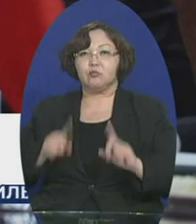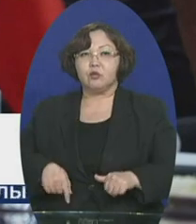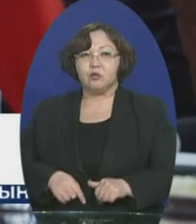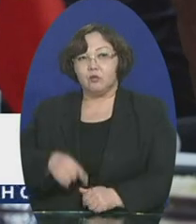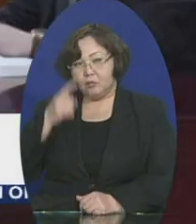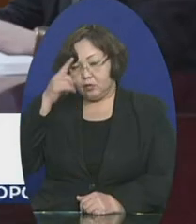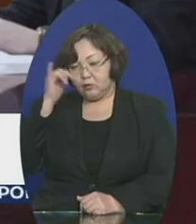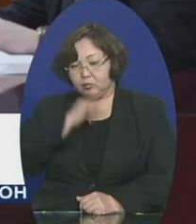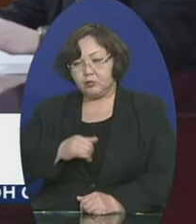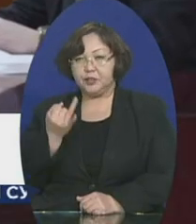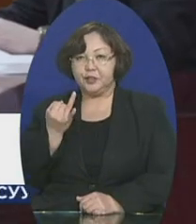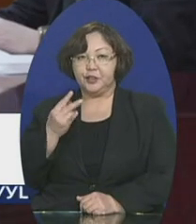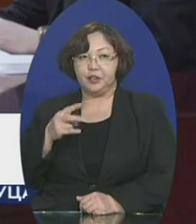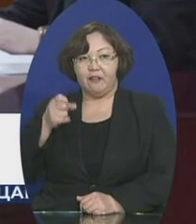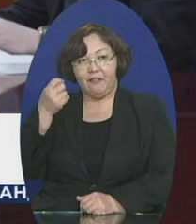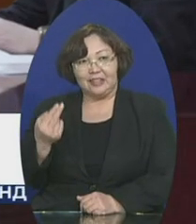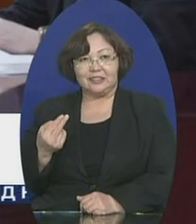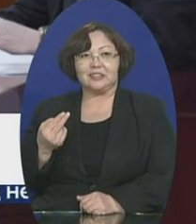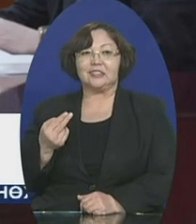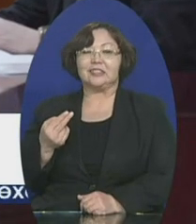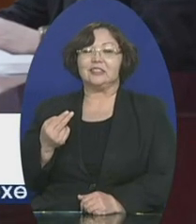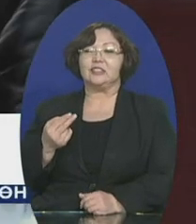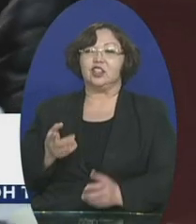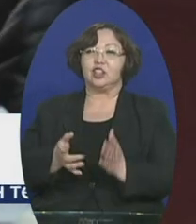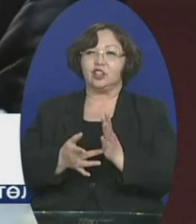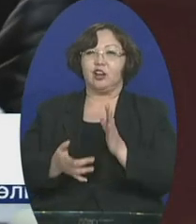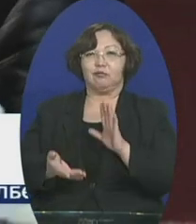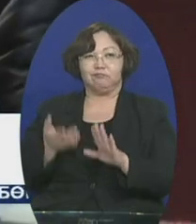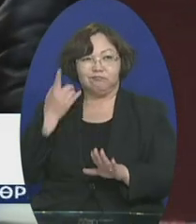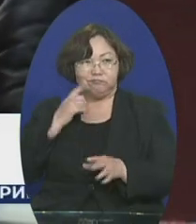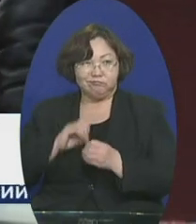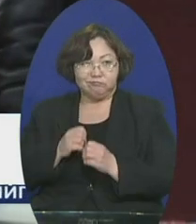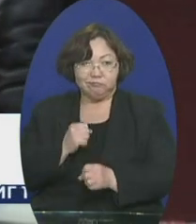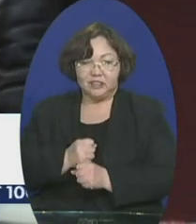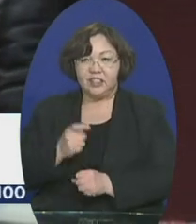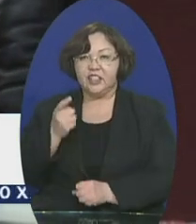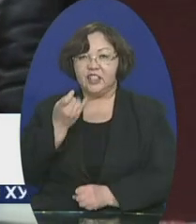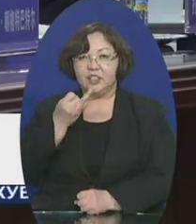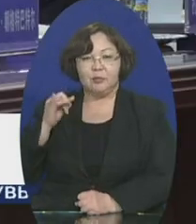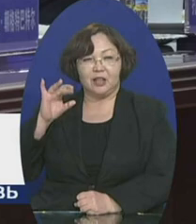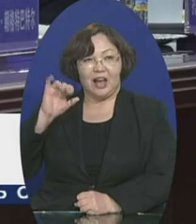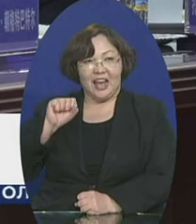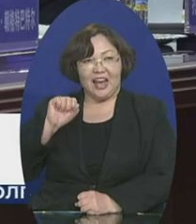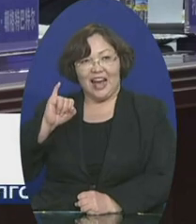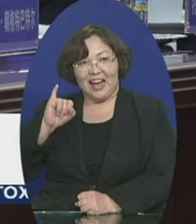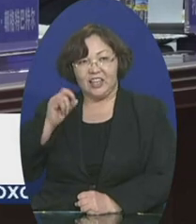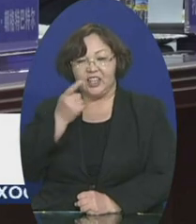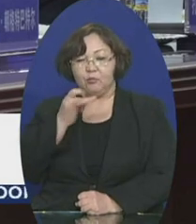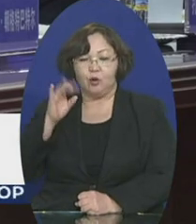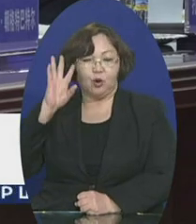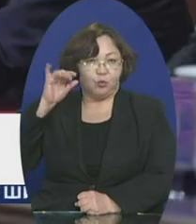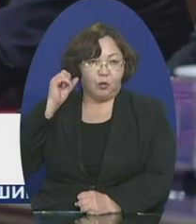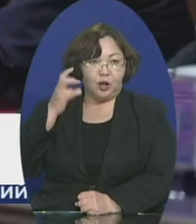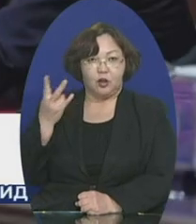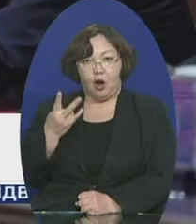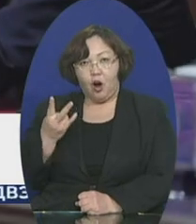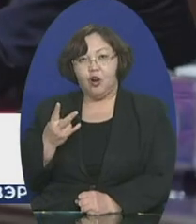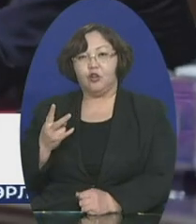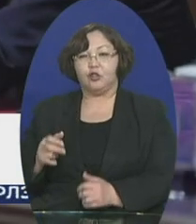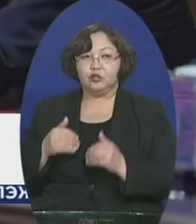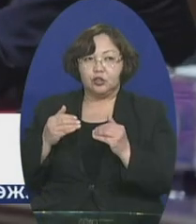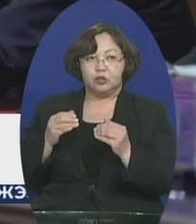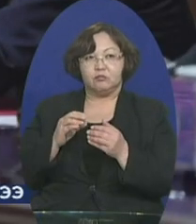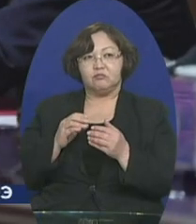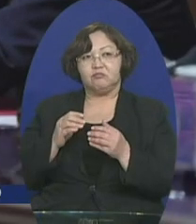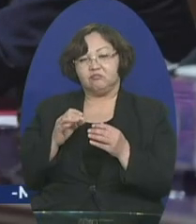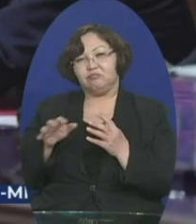инновац, хиймэл оюун ухаан, технологид тулгуурласан ногоон эдийн засаг, захин эдийн засгийг хөгжүүлэхэд дэлгүүр хамтран ажиллах хүсэлтэй байгаагаа илэрхийлв.